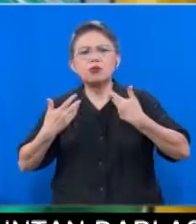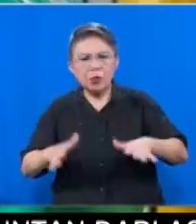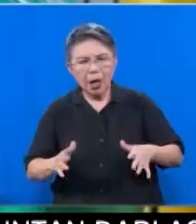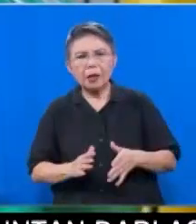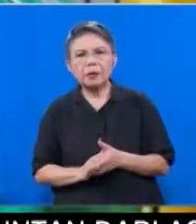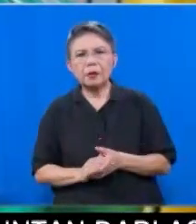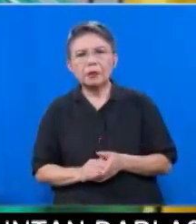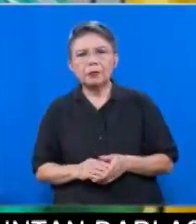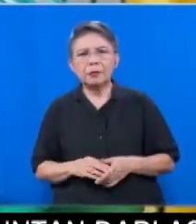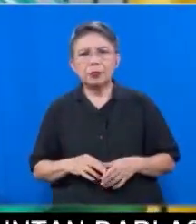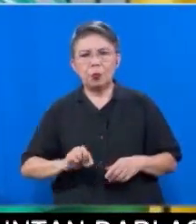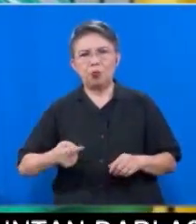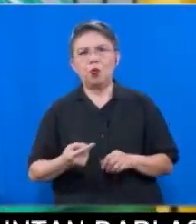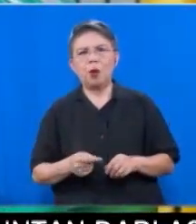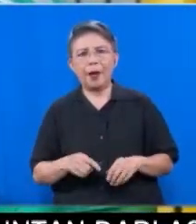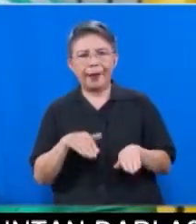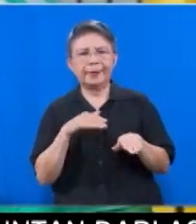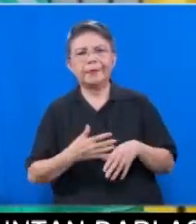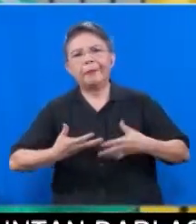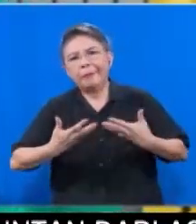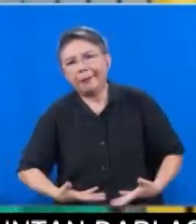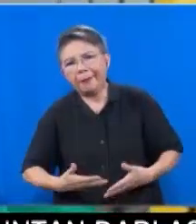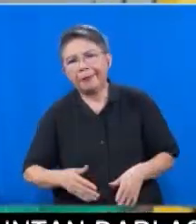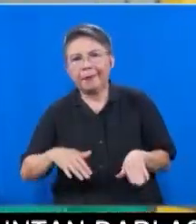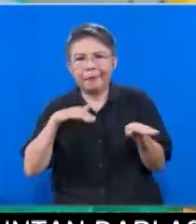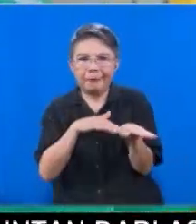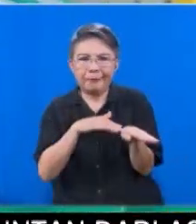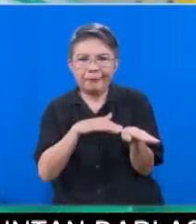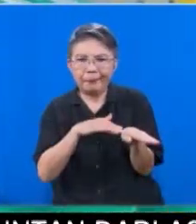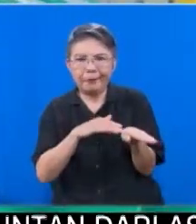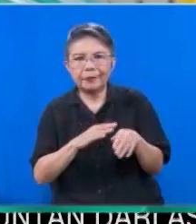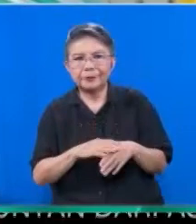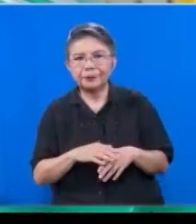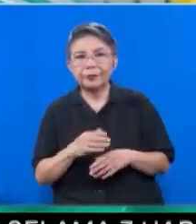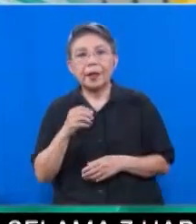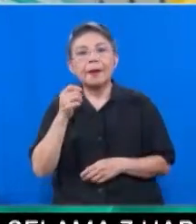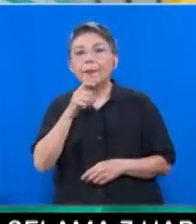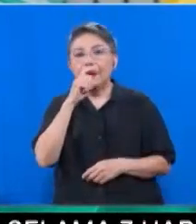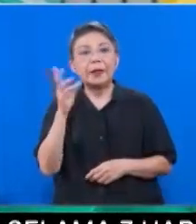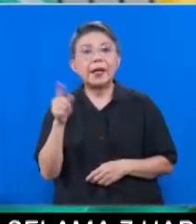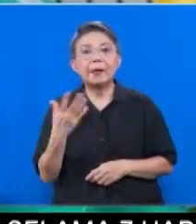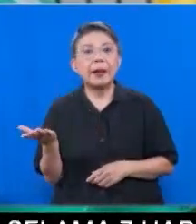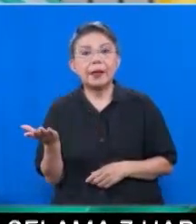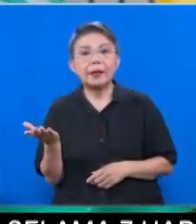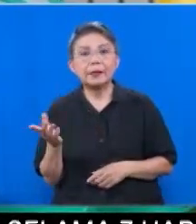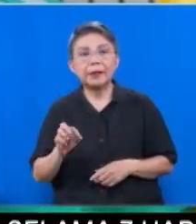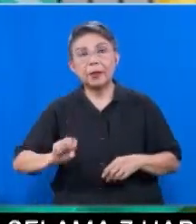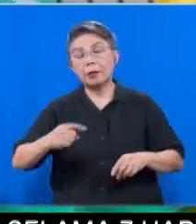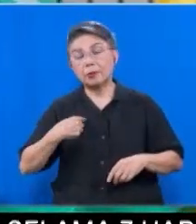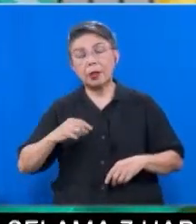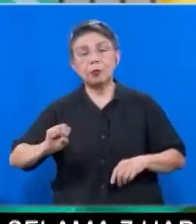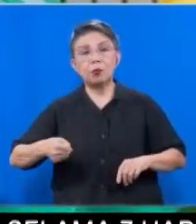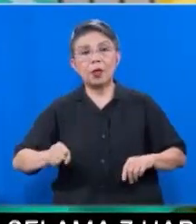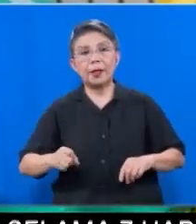udah mulai parah lagi normal lagi nih macetnya pagi Abang gelang dari mana Saya dari mulai start mati dari